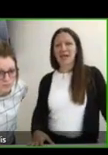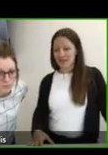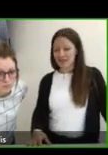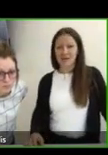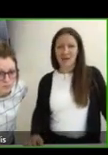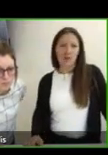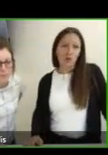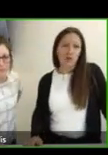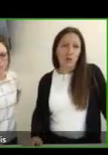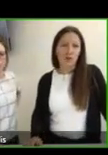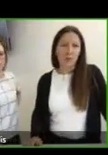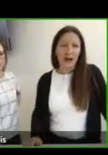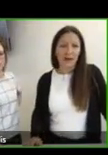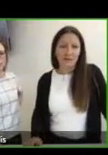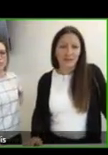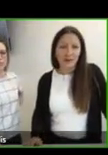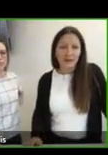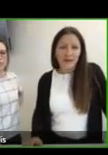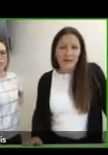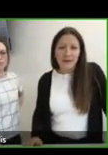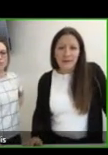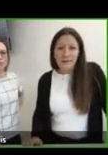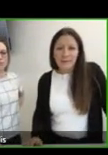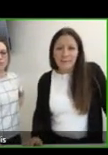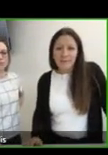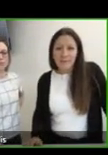une analogie que nous, on trouve parlante.